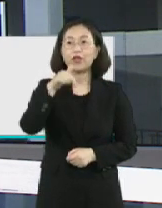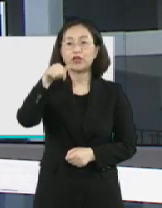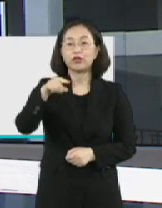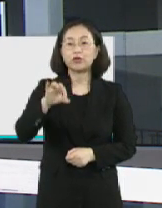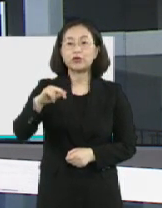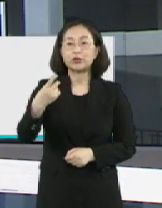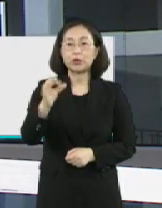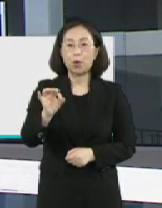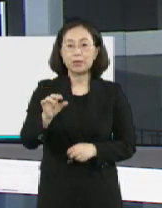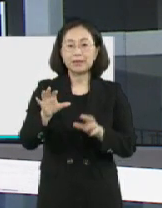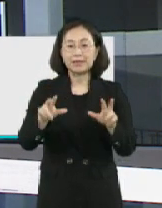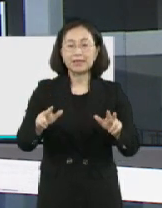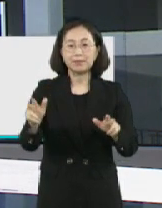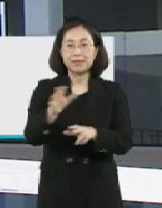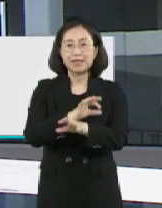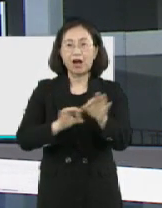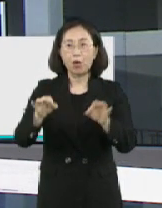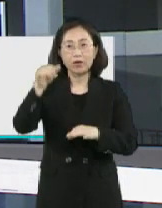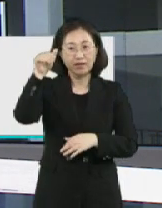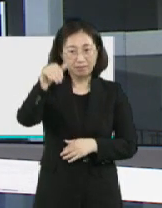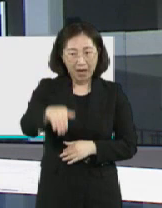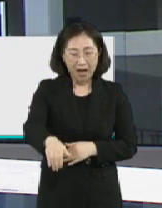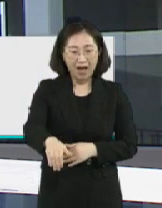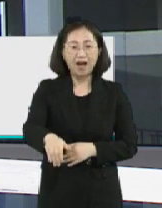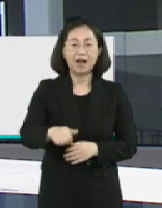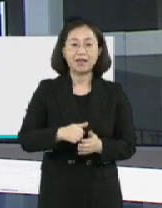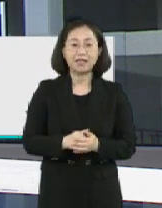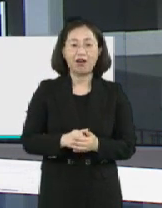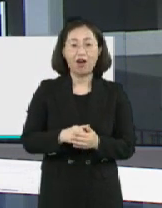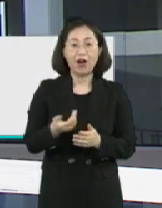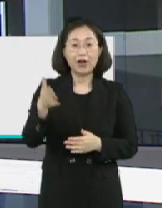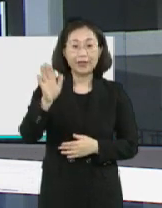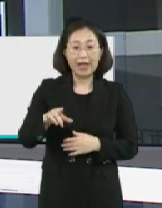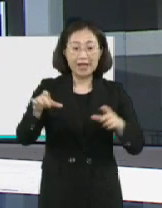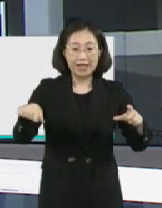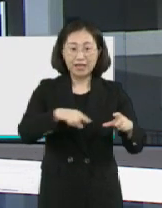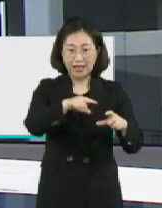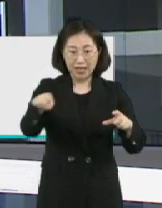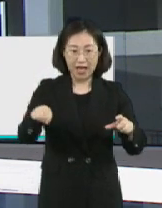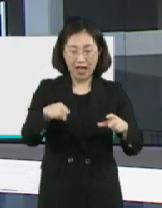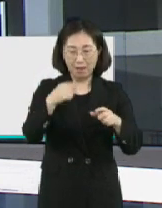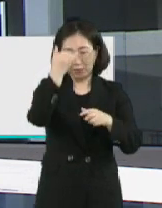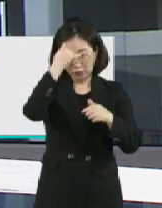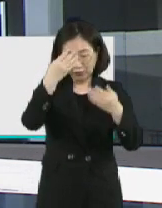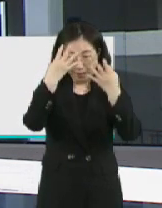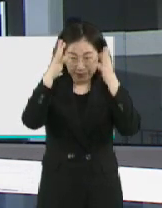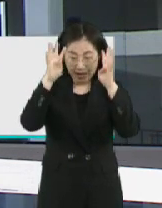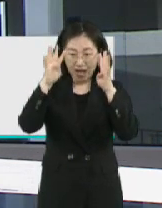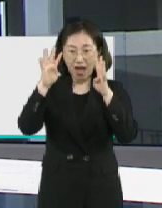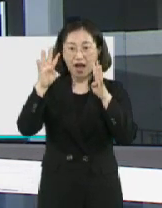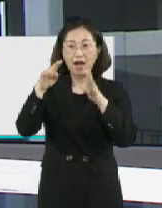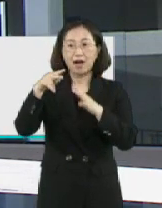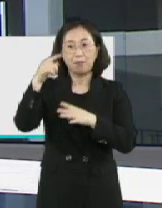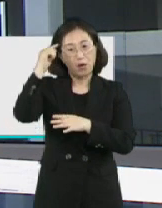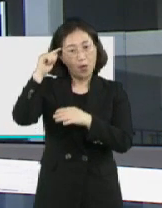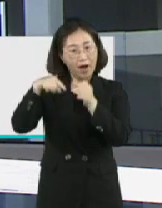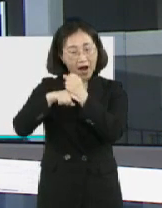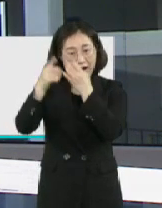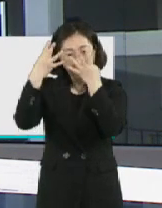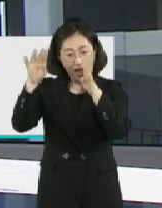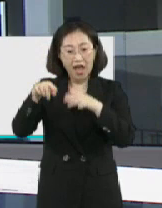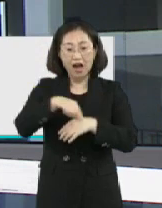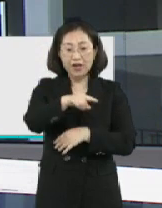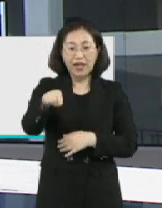침체되면서 이젠 옛말이랬는데요. 충남대와 카이스트 등 대학가가 밀집해 있는 궁동이 한국판 실리콘밸리로